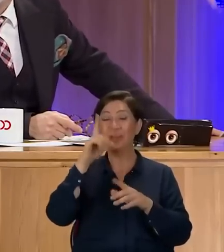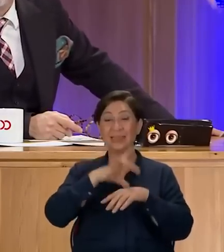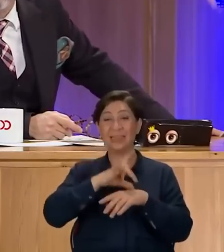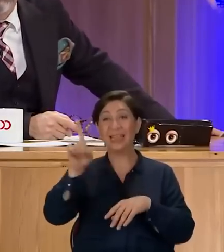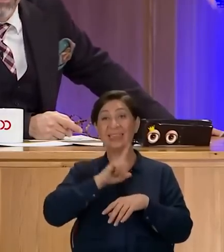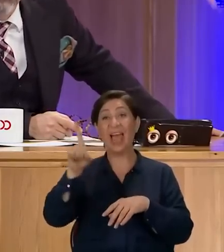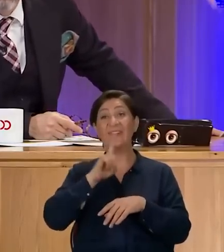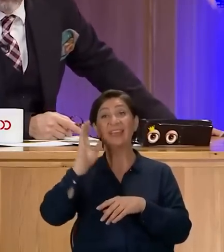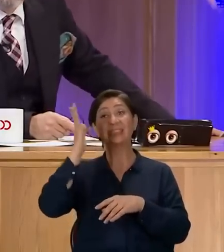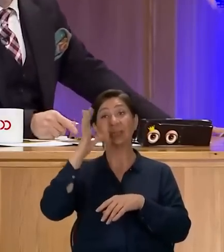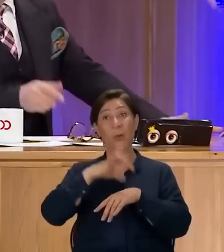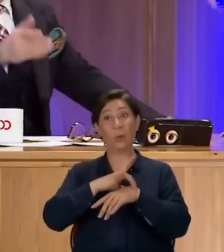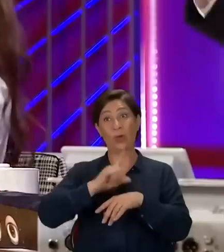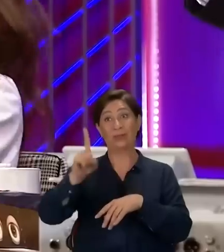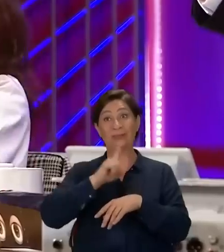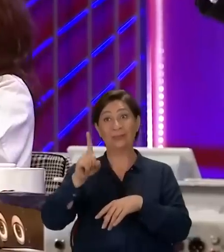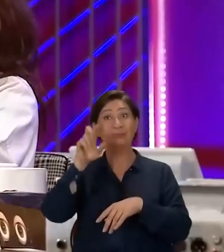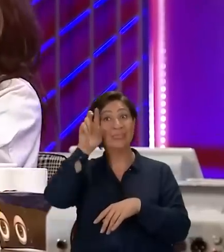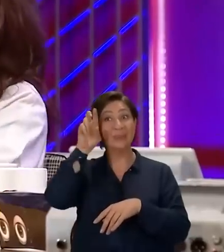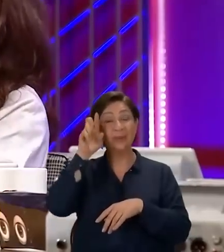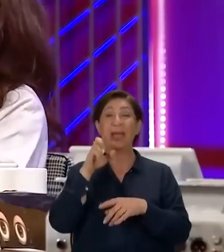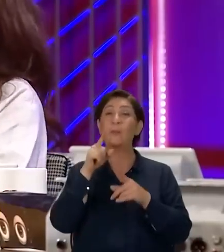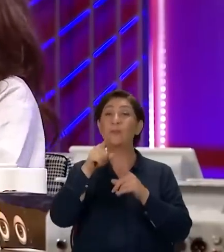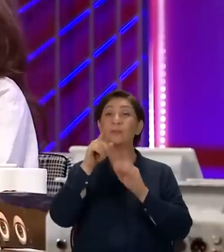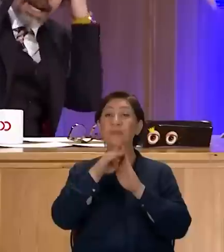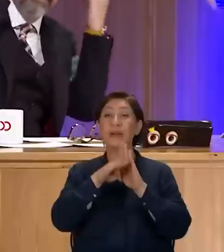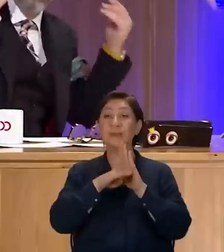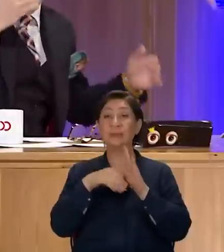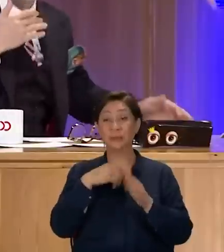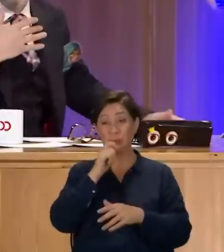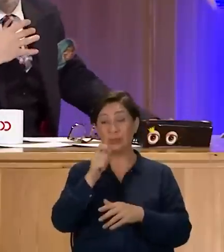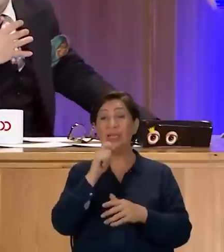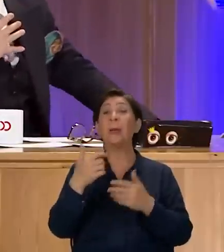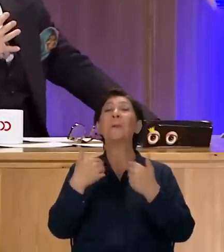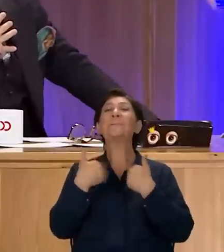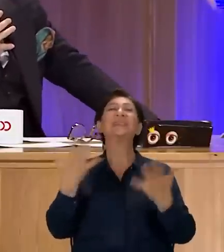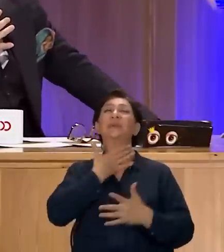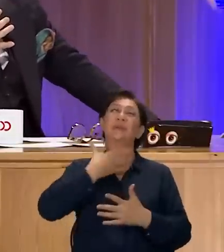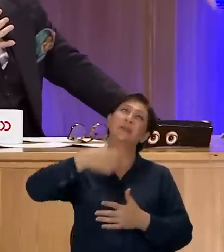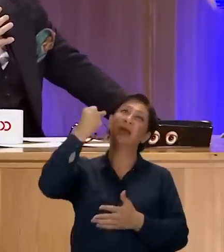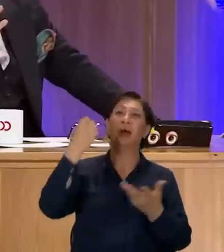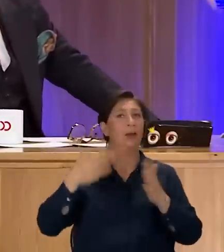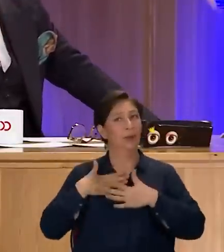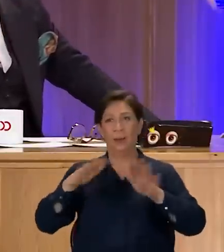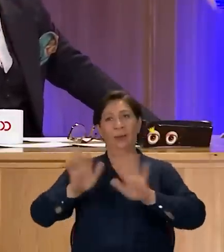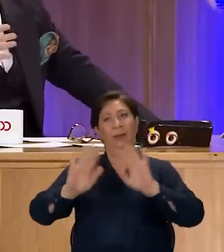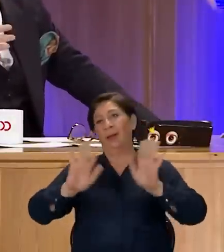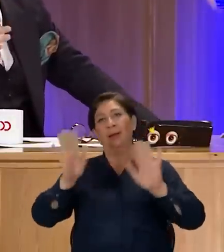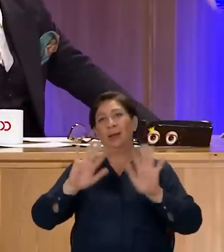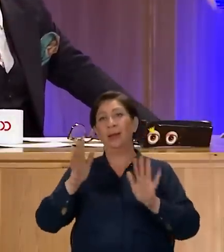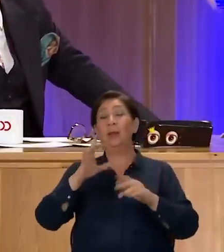rehabilitasyon merkezinde tedavi görecek. Yani ben bu programı sunsam zaten intihar ederim. Yani bırak böyle